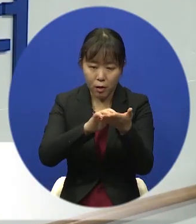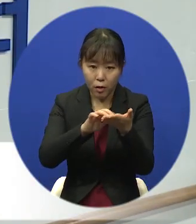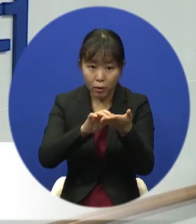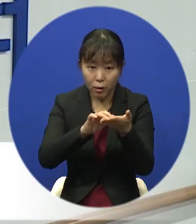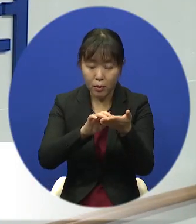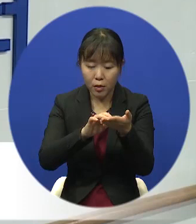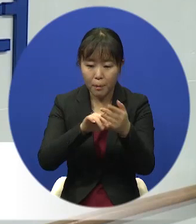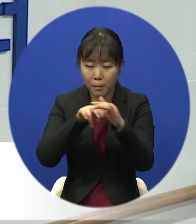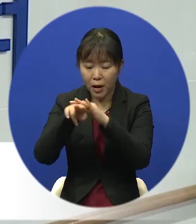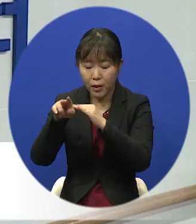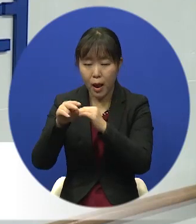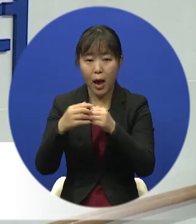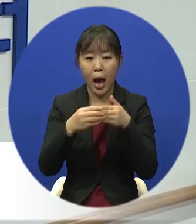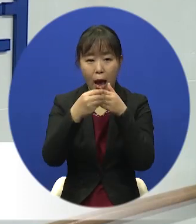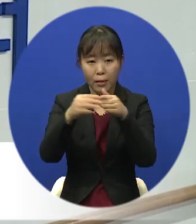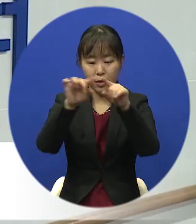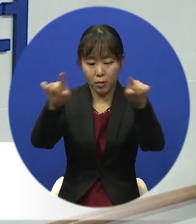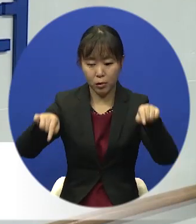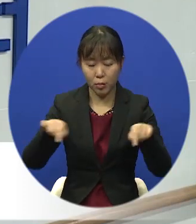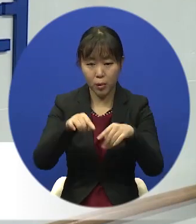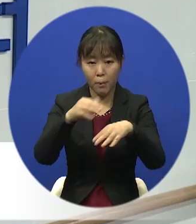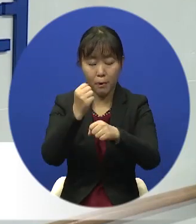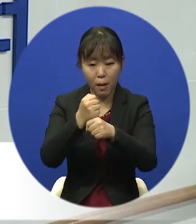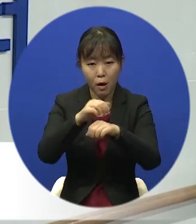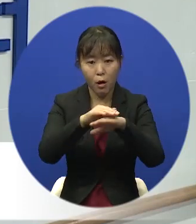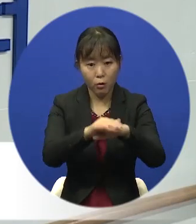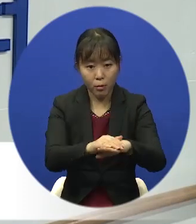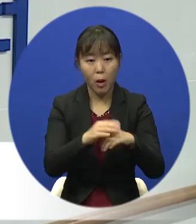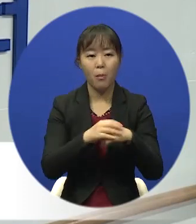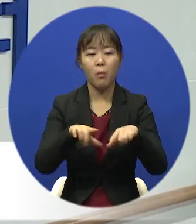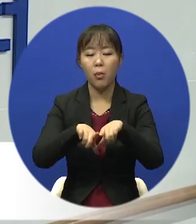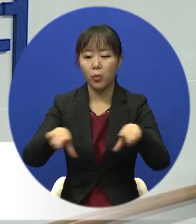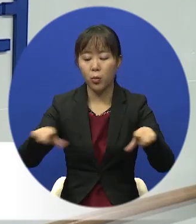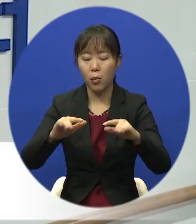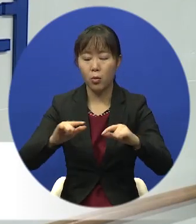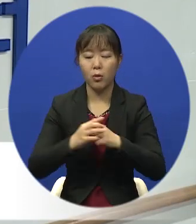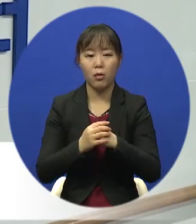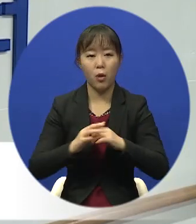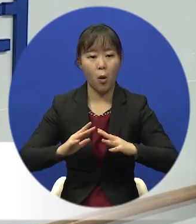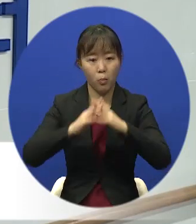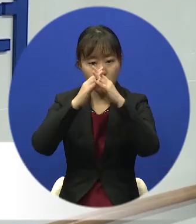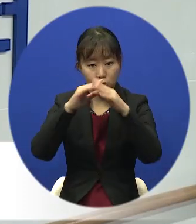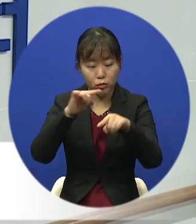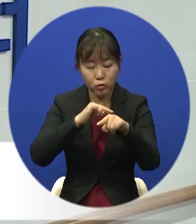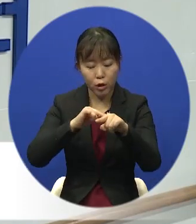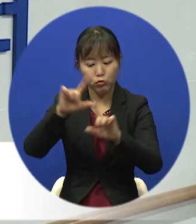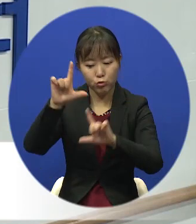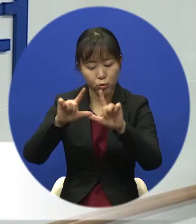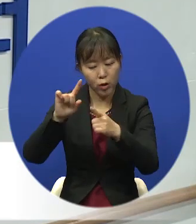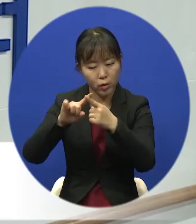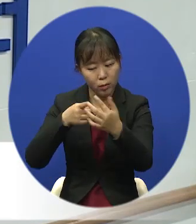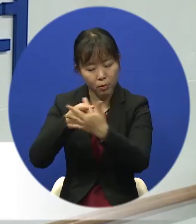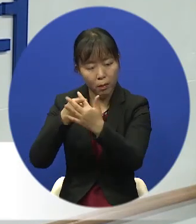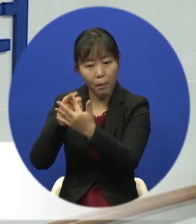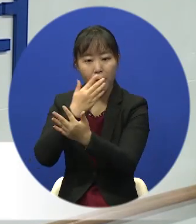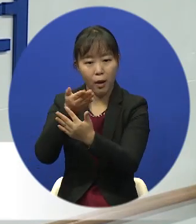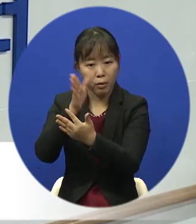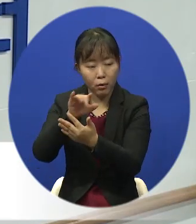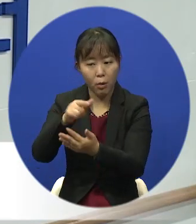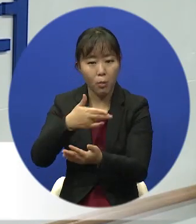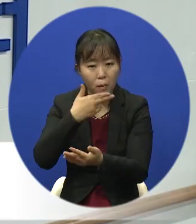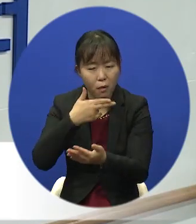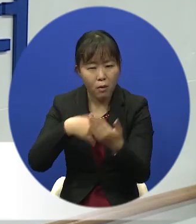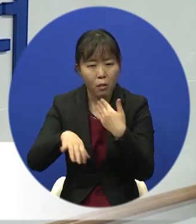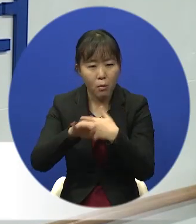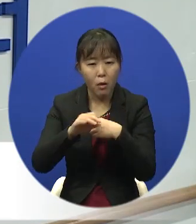피난 안내도를 만들어 놓으면 평소에 건물의 구조라든지 이런 것을 이제 알 수 있는데 그것이 없으면